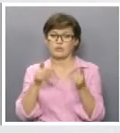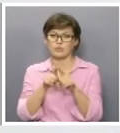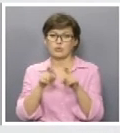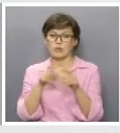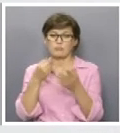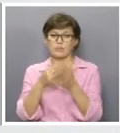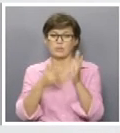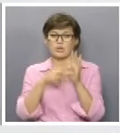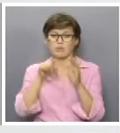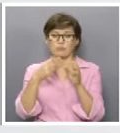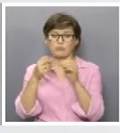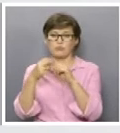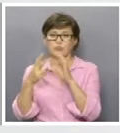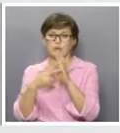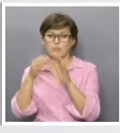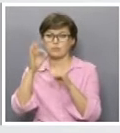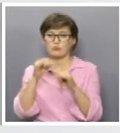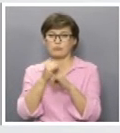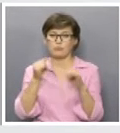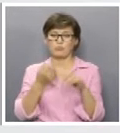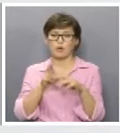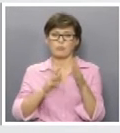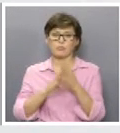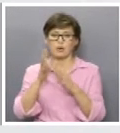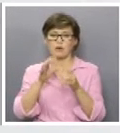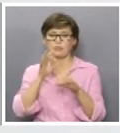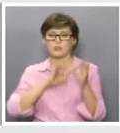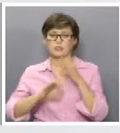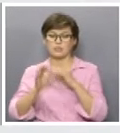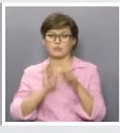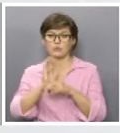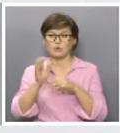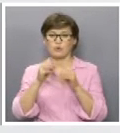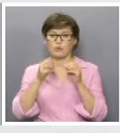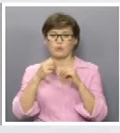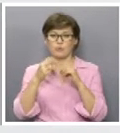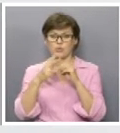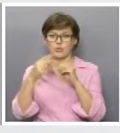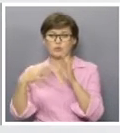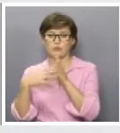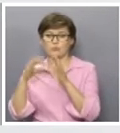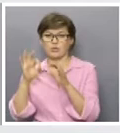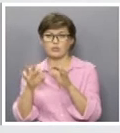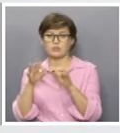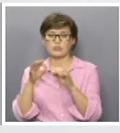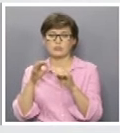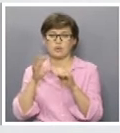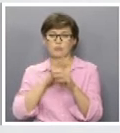бағасы 8.18%-ға өсті. Баға өсімі фармацевтикалық өнімдерге 12.9%-ға, тұрмыстық